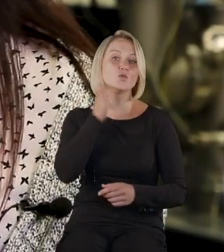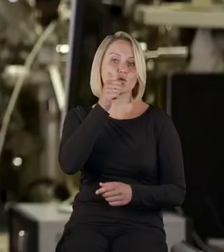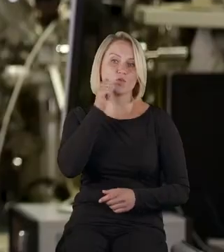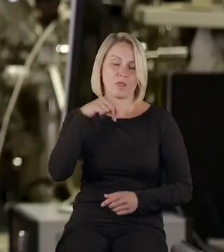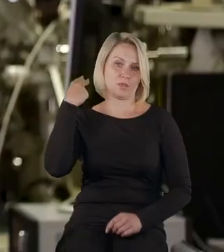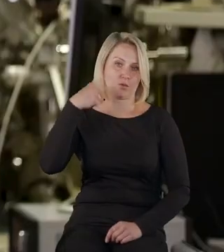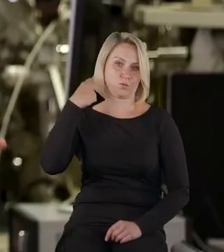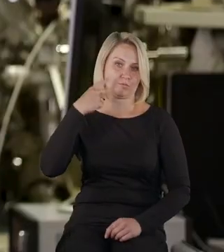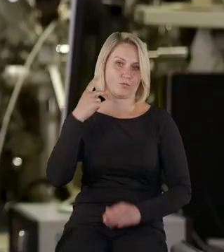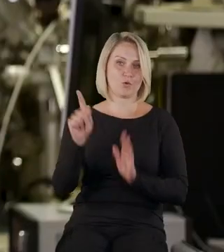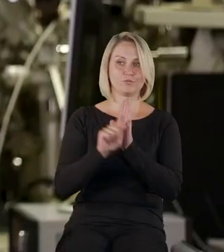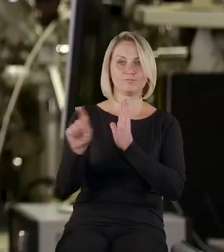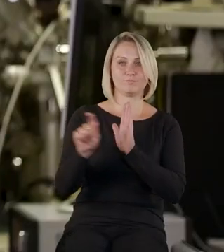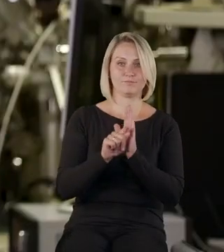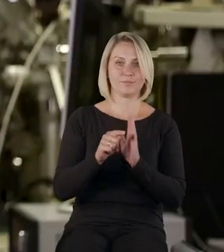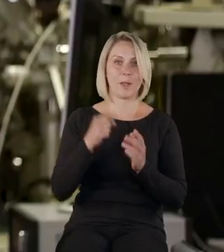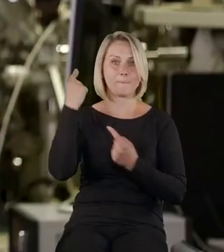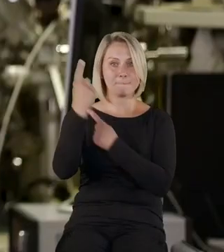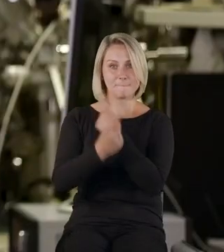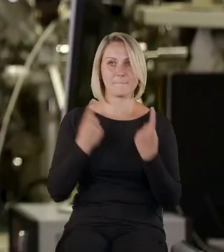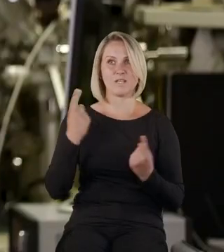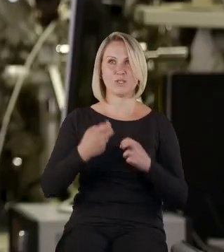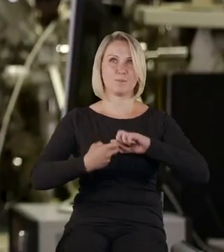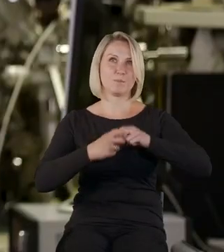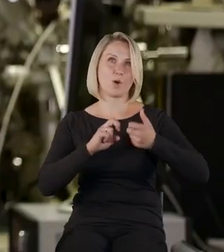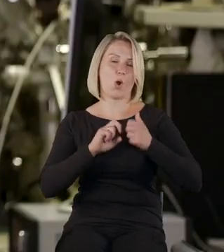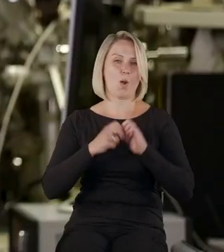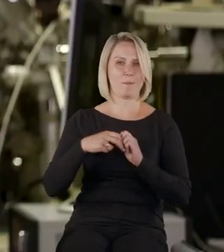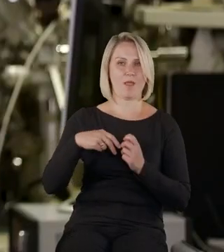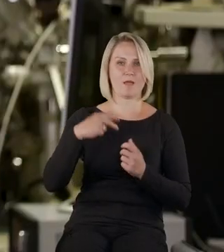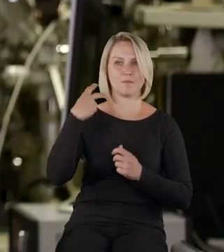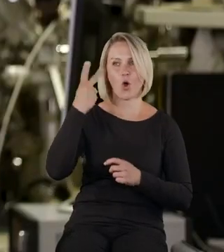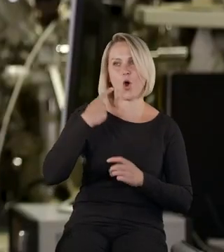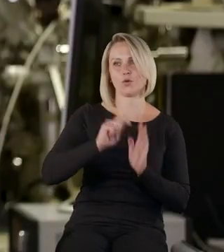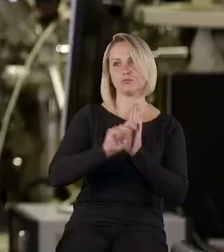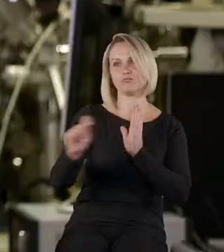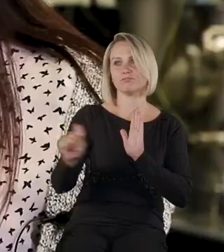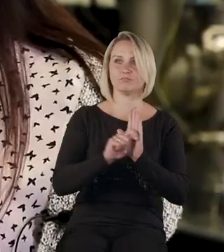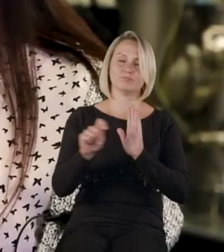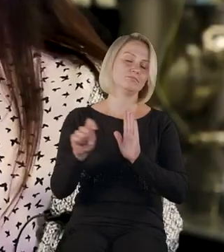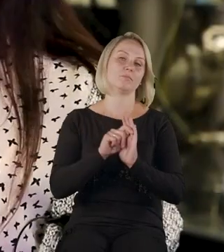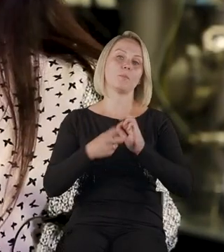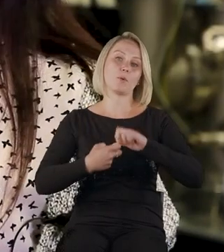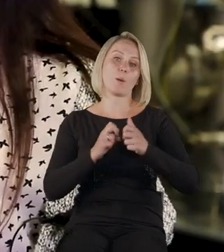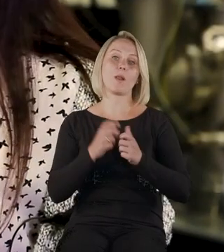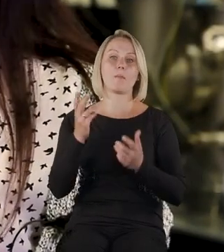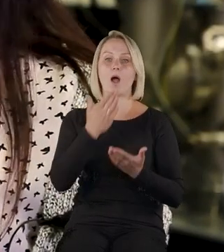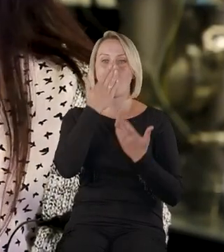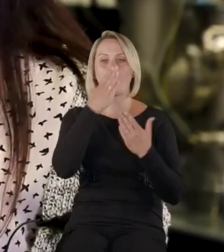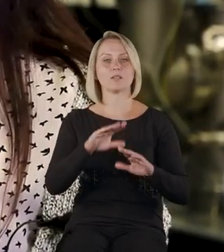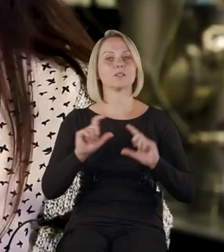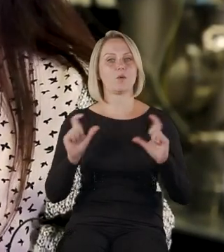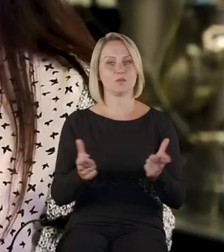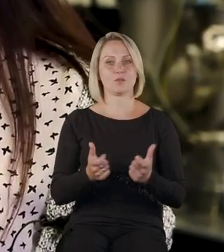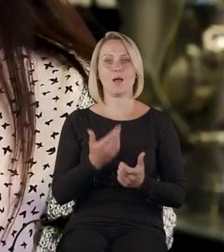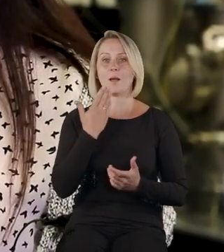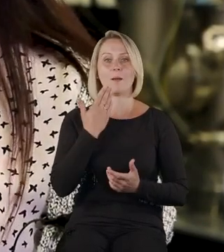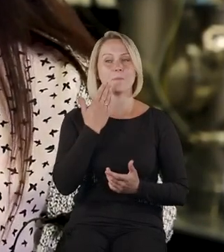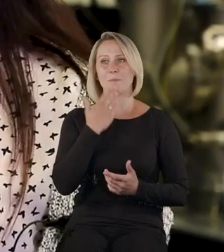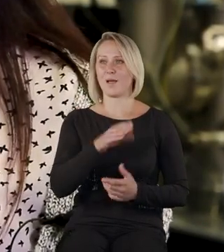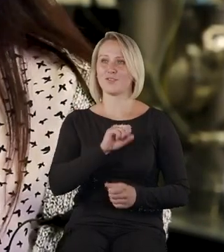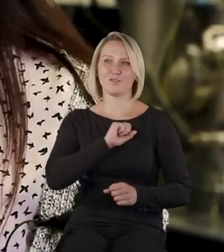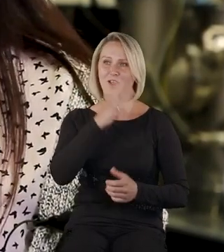Chorzowie. Z początku wydawało nam się, że to będzie problemem, bo jednak to daleko albo dojazd nie taki, a okazuje się tak naprawdę, że to jest bardzo